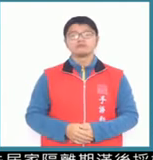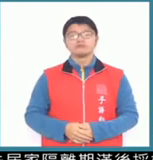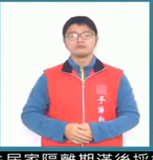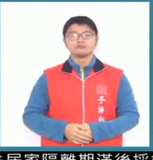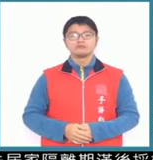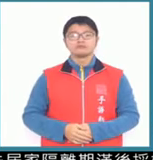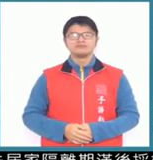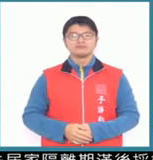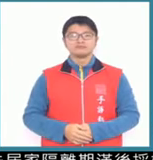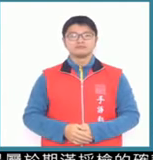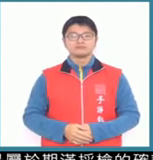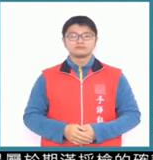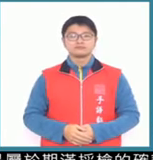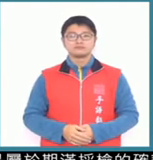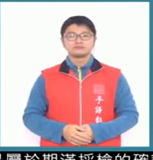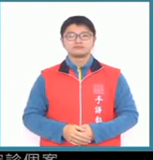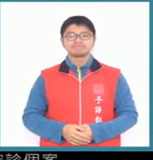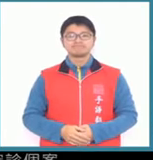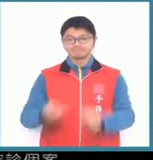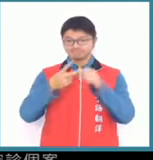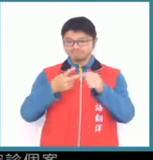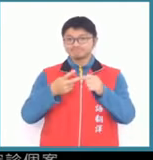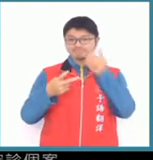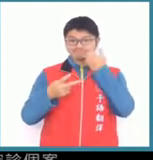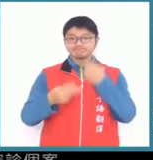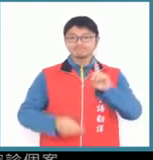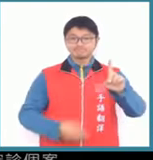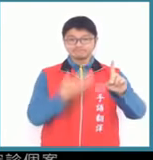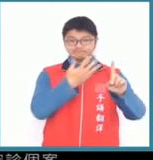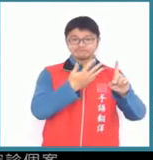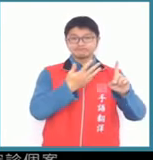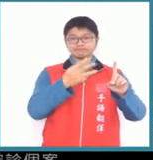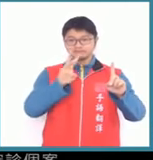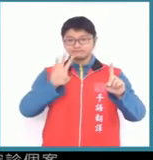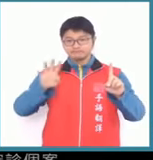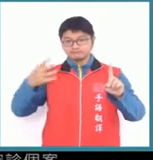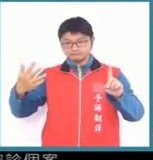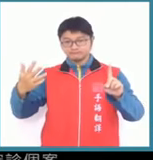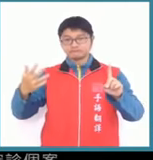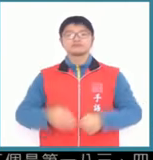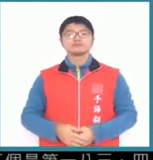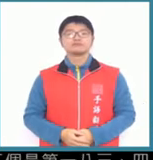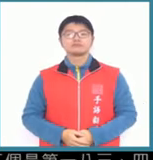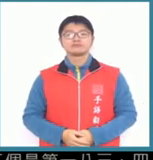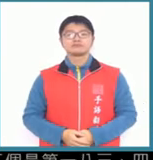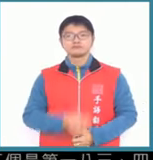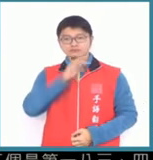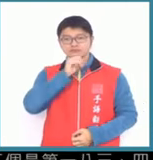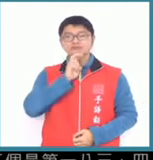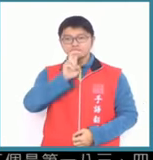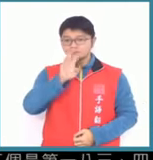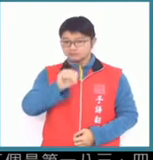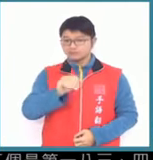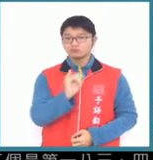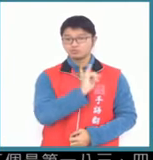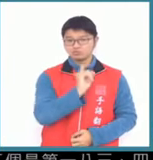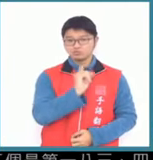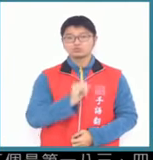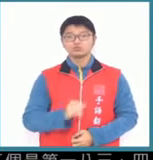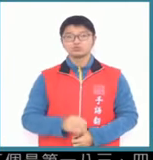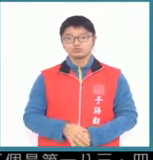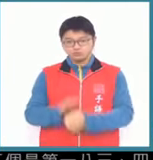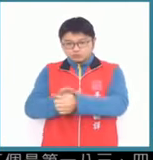个案。第二个是18348，那她是20多岁的女性，那么裁剪